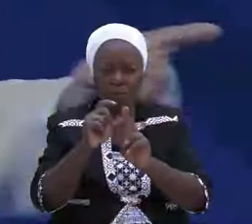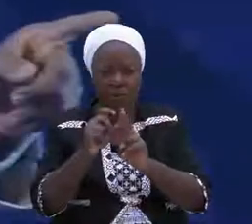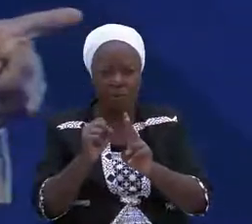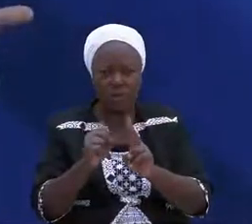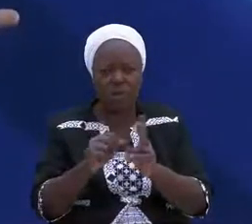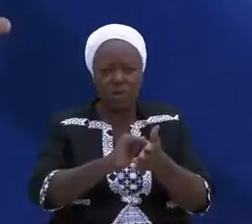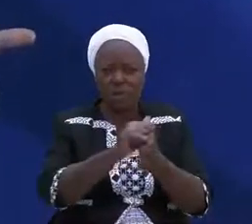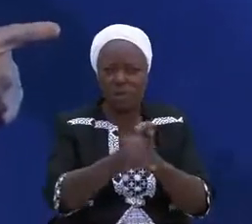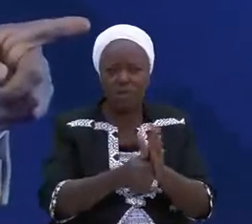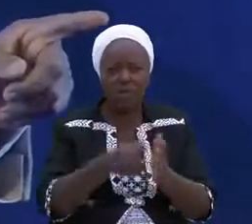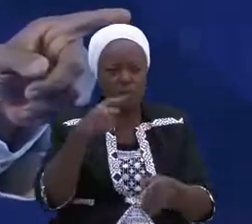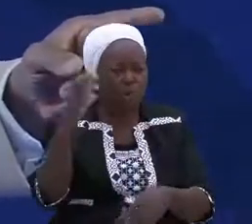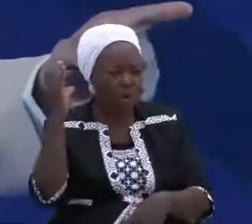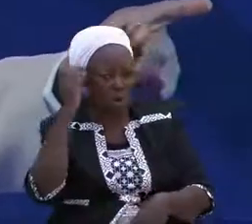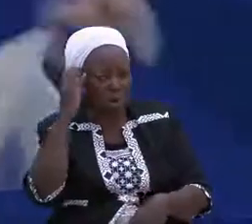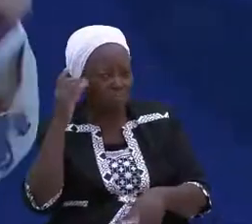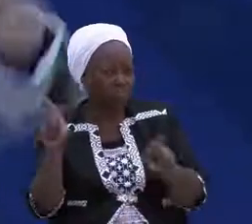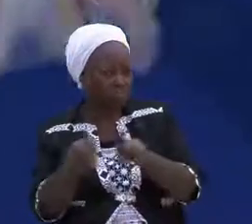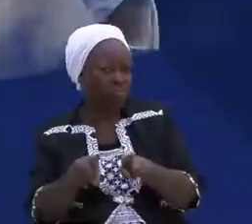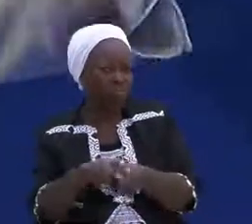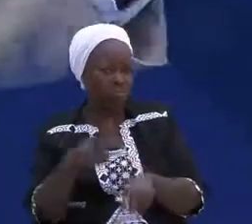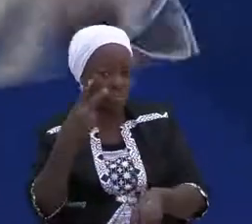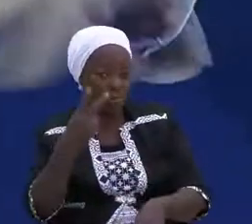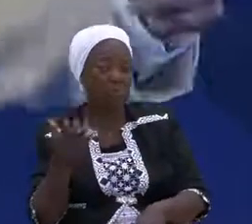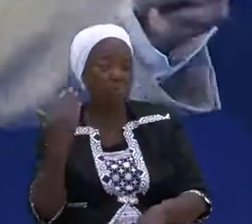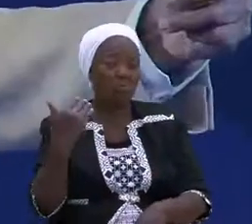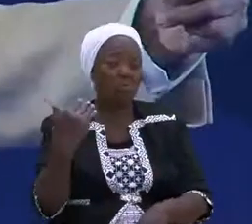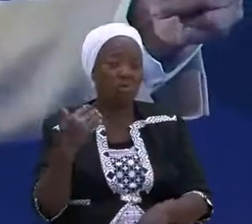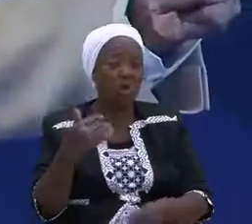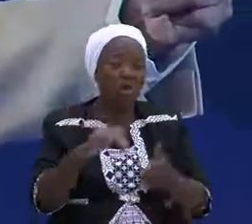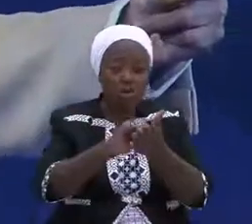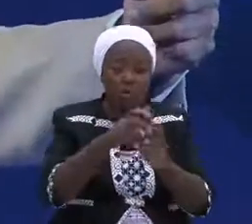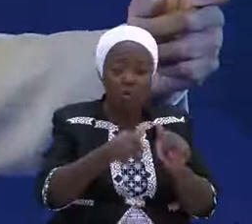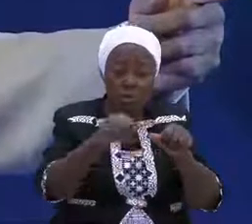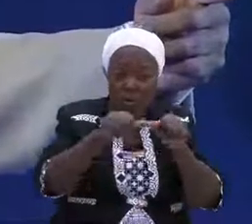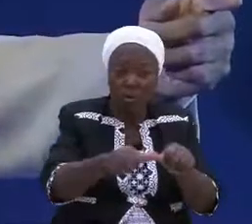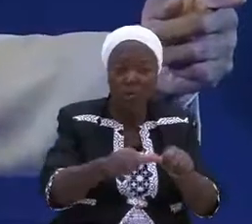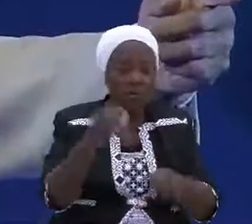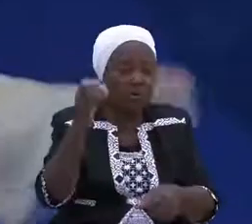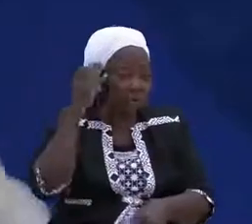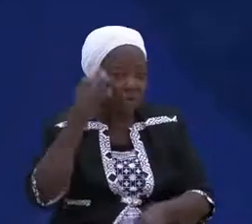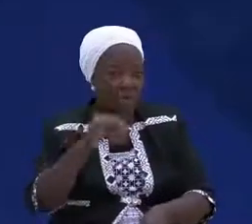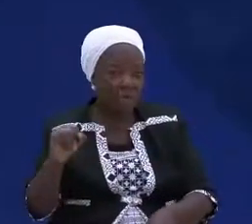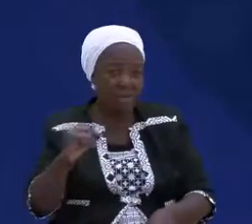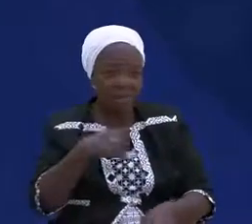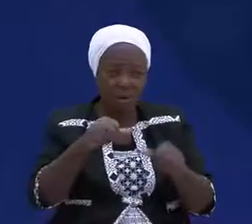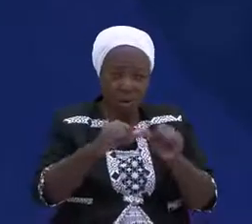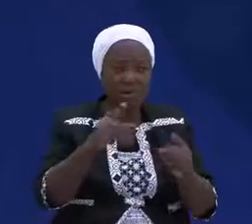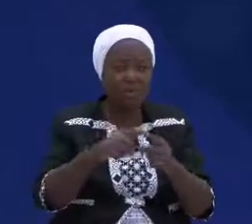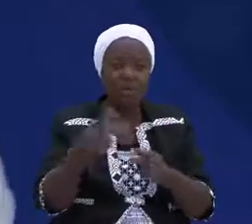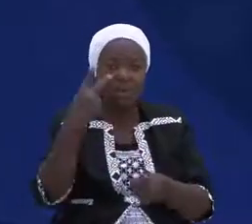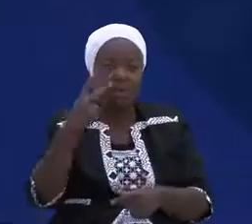qui ont entendu ou appris ont aussi vu. Ceux qui ont continué à entendre, à apprendre, ils vont